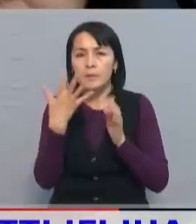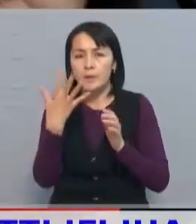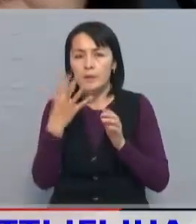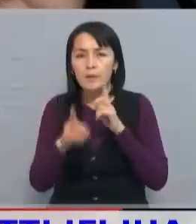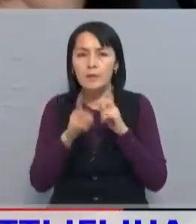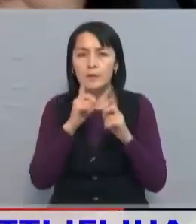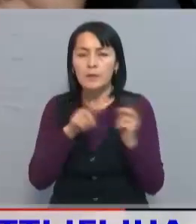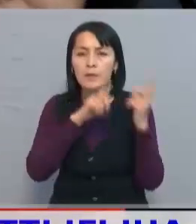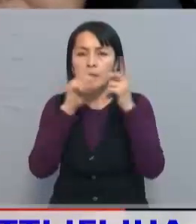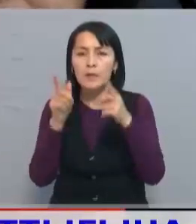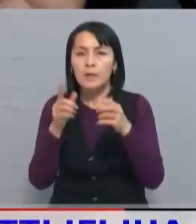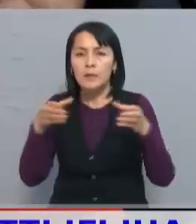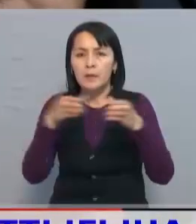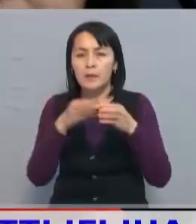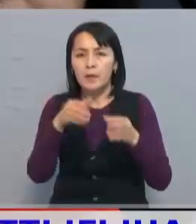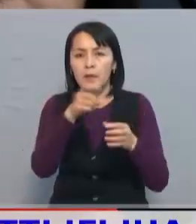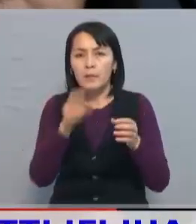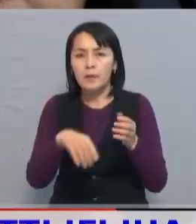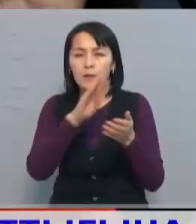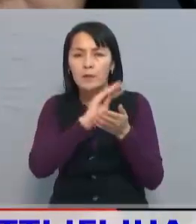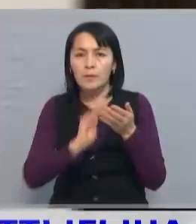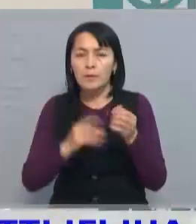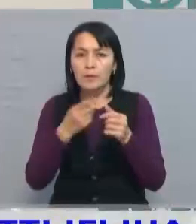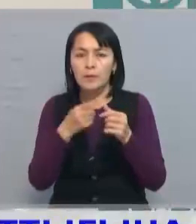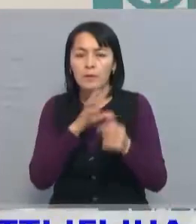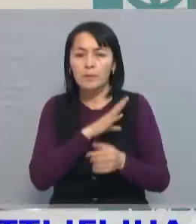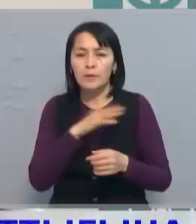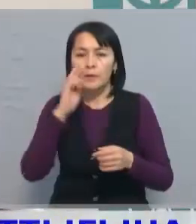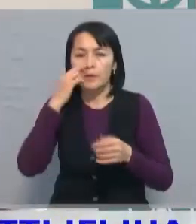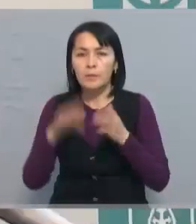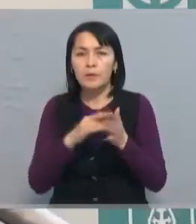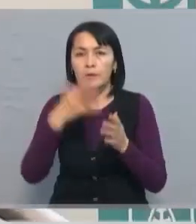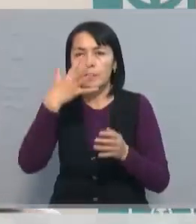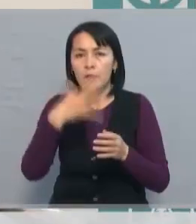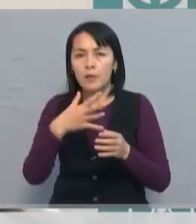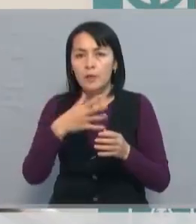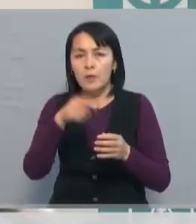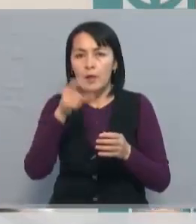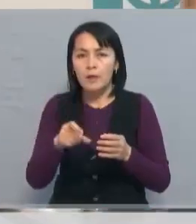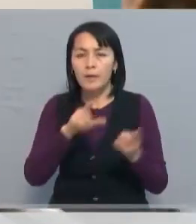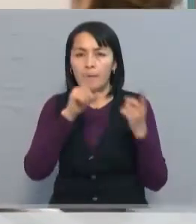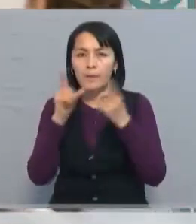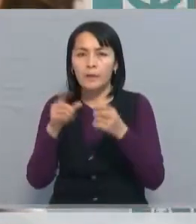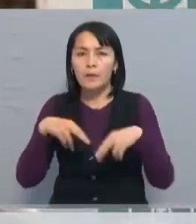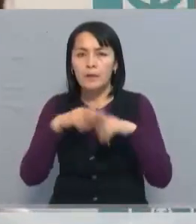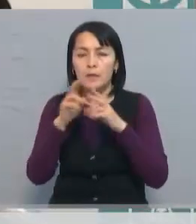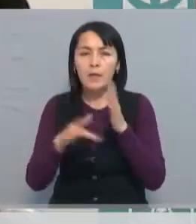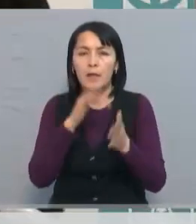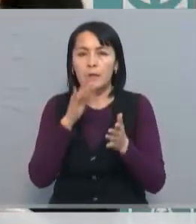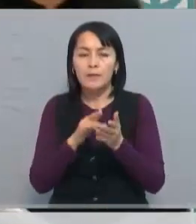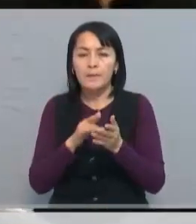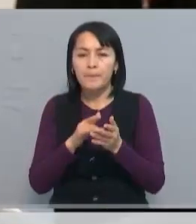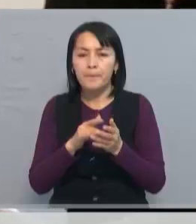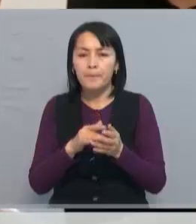25-ші съезіне аттанатын делегаттардың тізімі де айтылды. Шымкент қаласынан 50 делегат Астана қаласына аттанатын